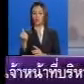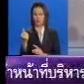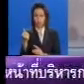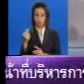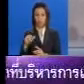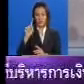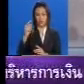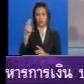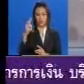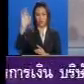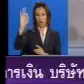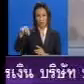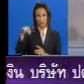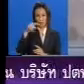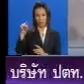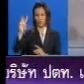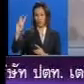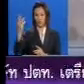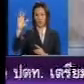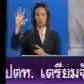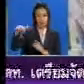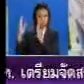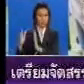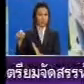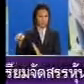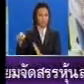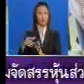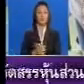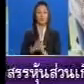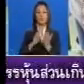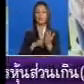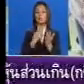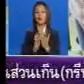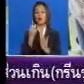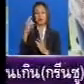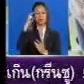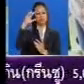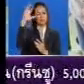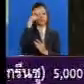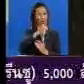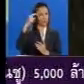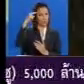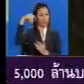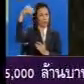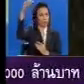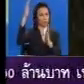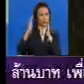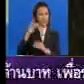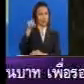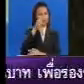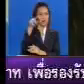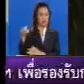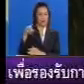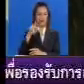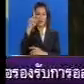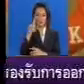ที่ 19,000 ถึง 65,000 คนดังนั้นการคาดการณ์ว่าอาจมีคนอังกฤษเสียชีวิตด้วยโรคไข้หวัดใหญ่ส